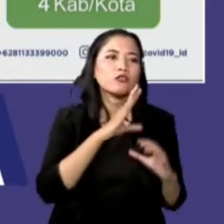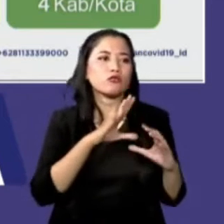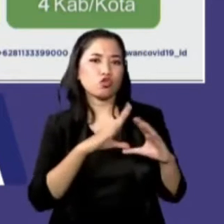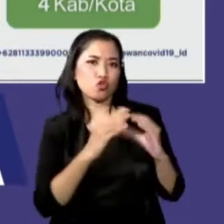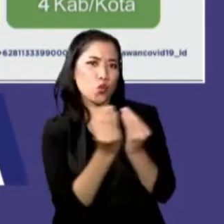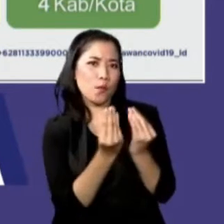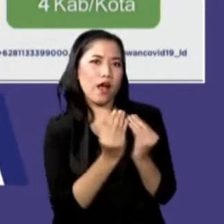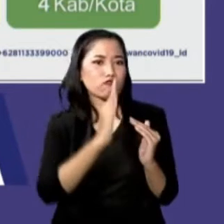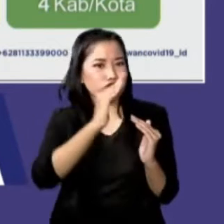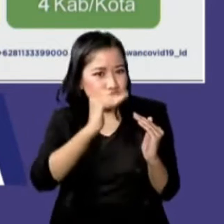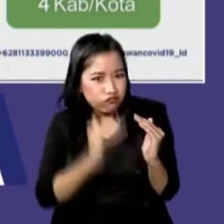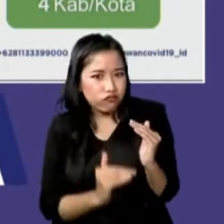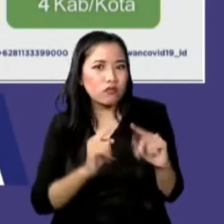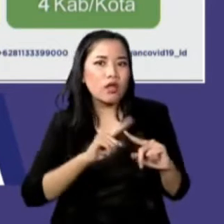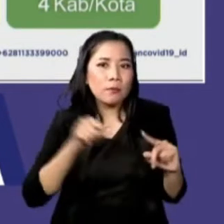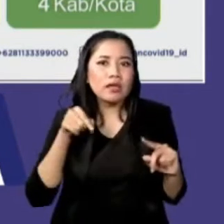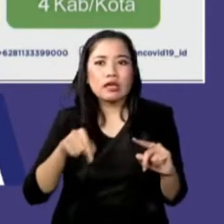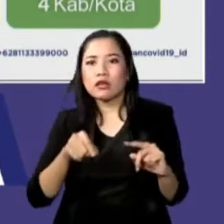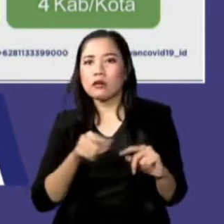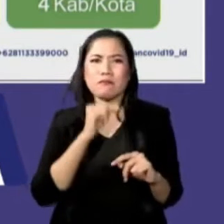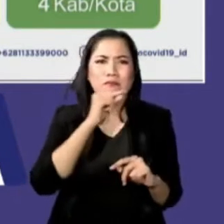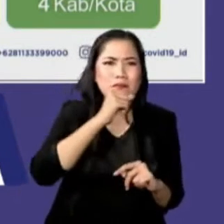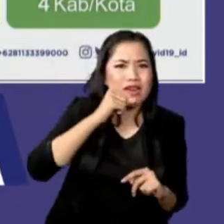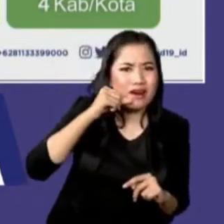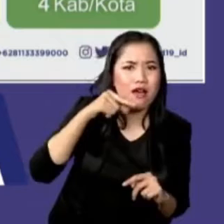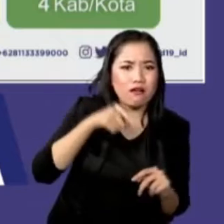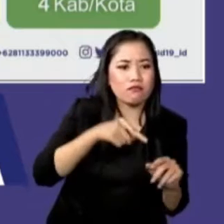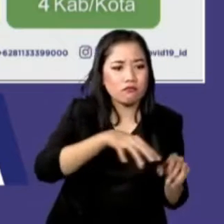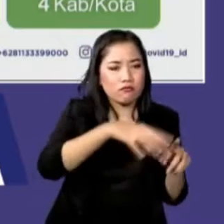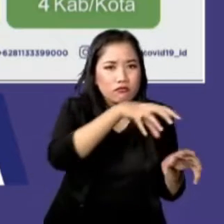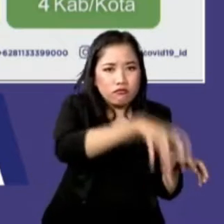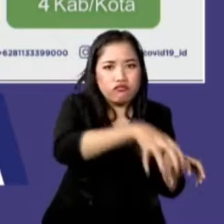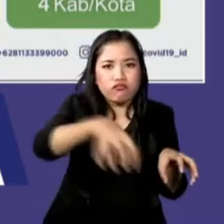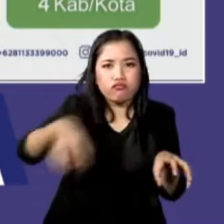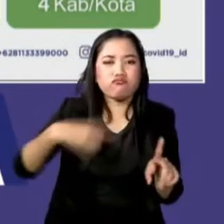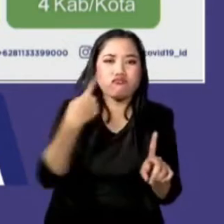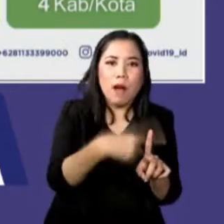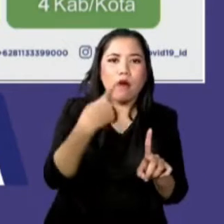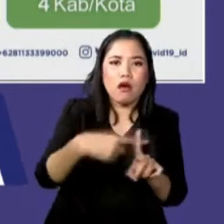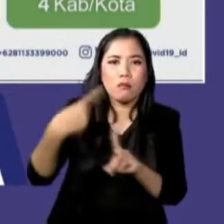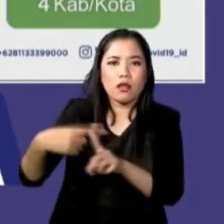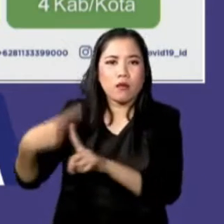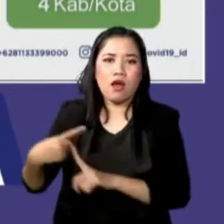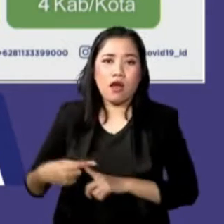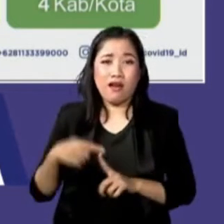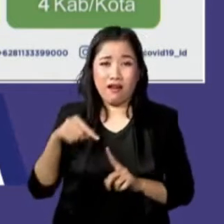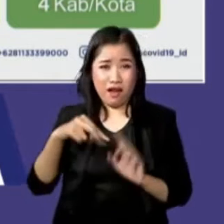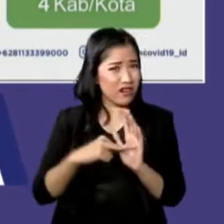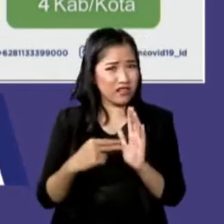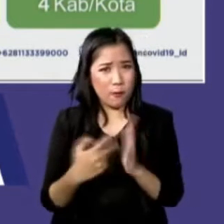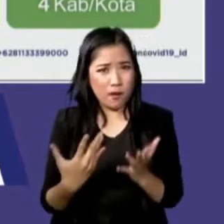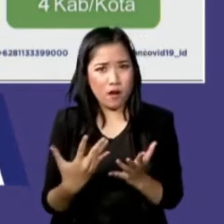tidak sepadan dengan peningkatan pada zona merah yang sangat drastis. Hal ini berarti